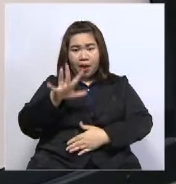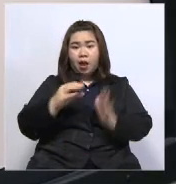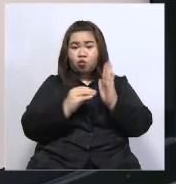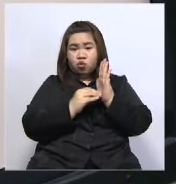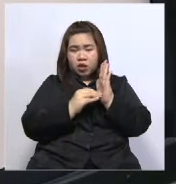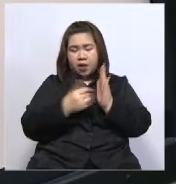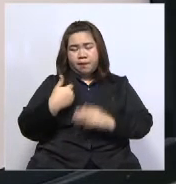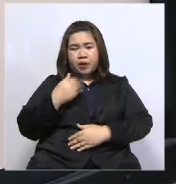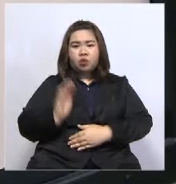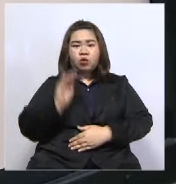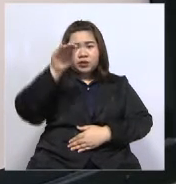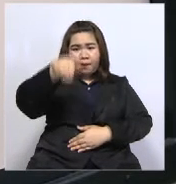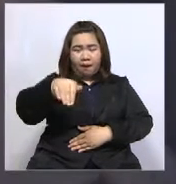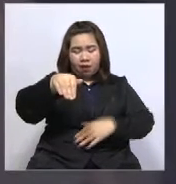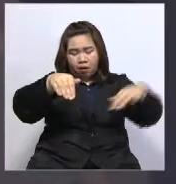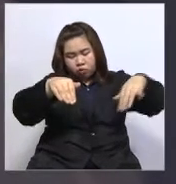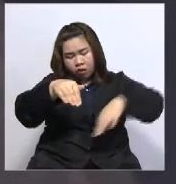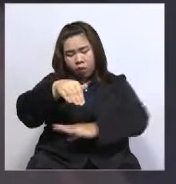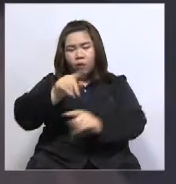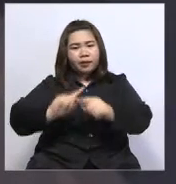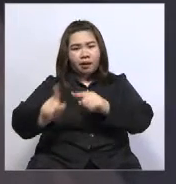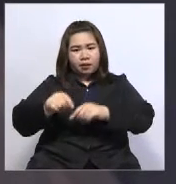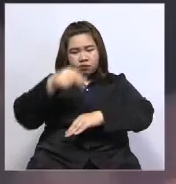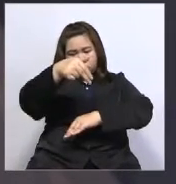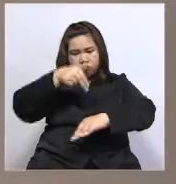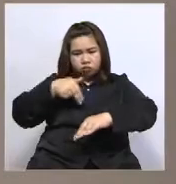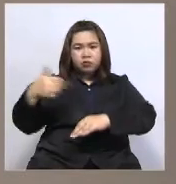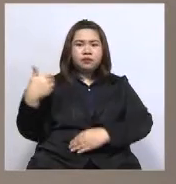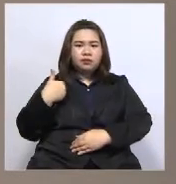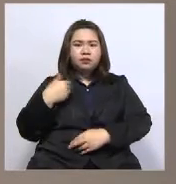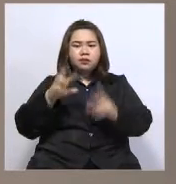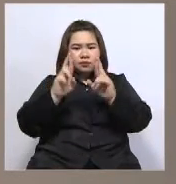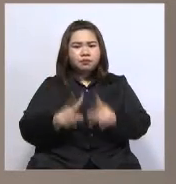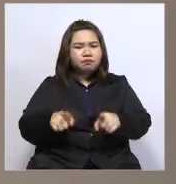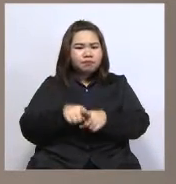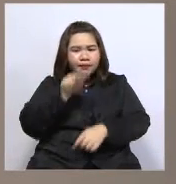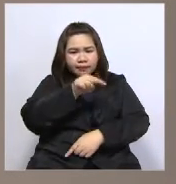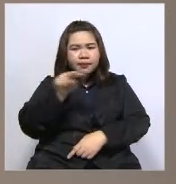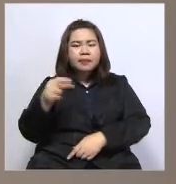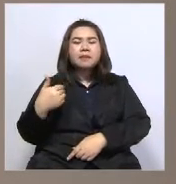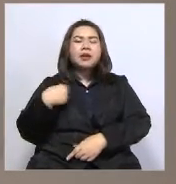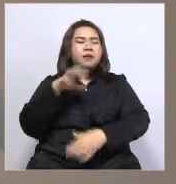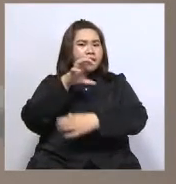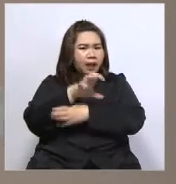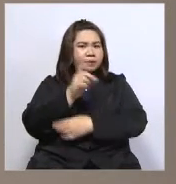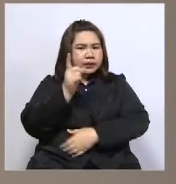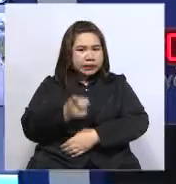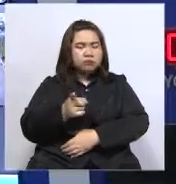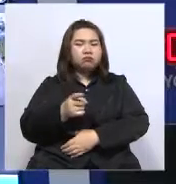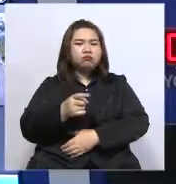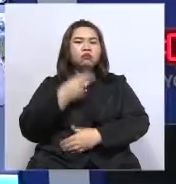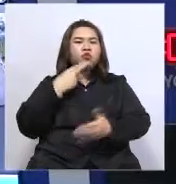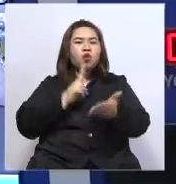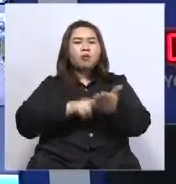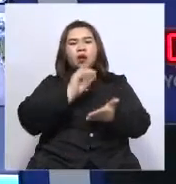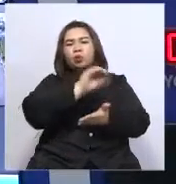ที่ทางขึ้นสะพานแล้วก็ทางลงอุโมงค์ลอดทางแยกซึ่งระบบนี้นะคะอย่างที่คุณผู้ชมเห็นเลยจะบังคับใช้กฎหมายแล้วก็ออกใบสั่งสำ